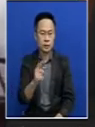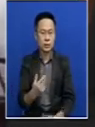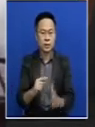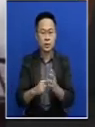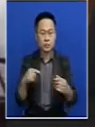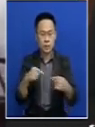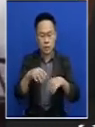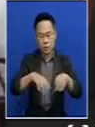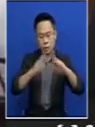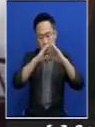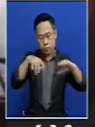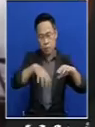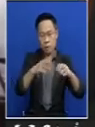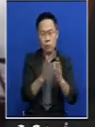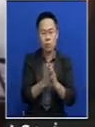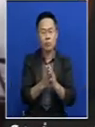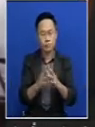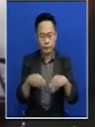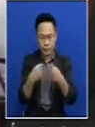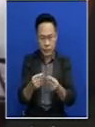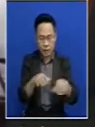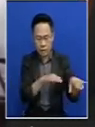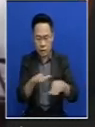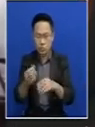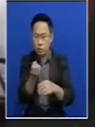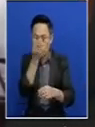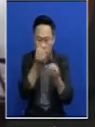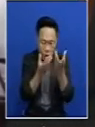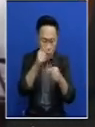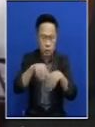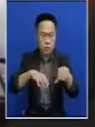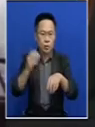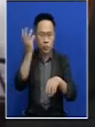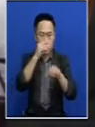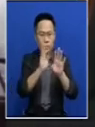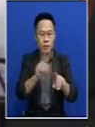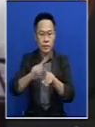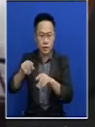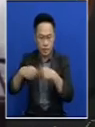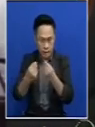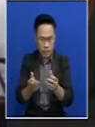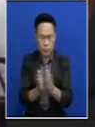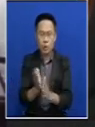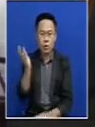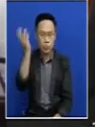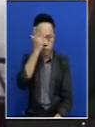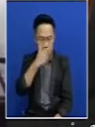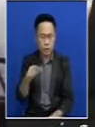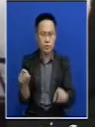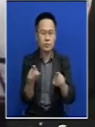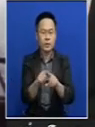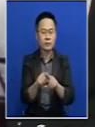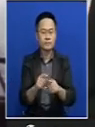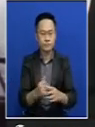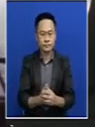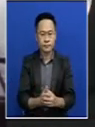แต่การจัดศาลานะคะสมเด็จพระนเรศวรมหาราชโดยดอกไม้นานาพันธุ์ค่ะจัดเป็นรูปทรงต่างๆนะคะเพื่อให้มีความงดงามเปรียบดังส